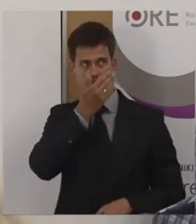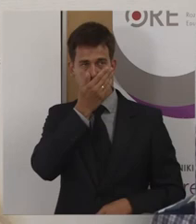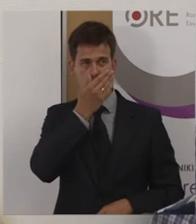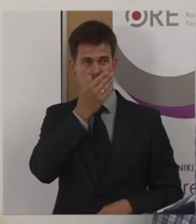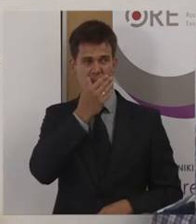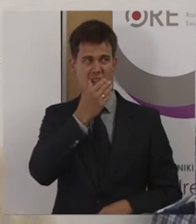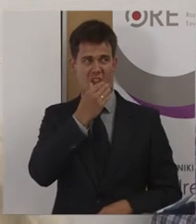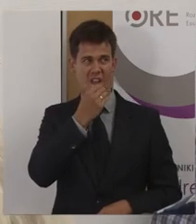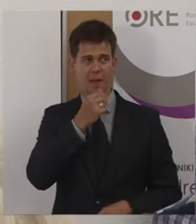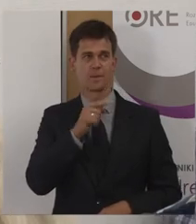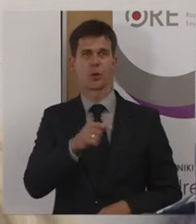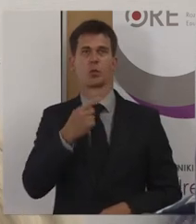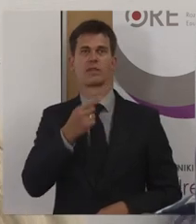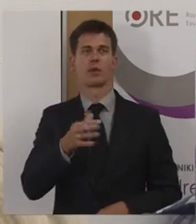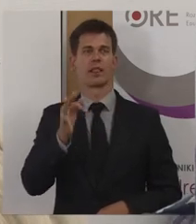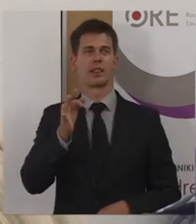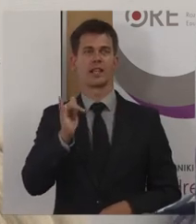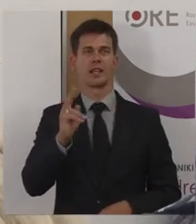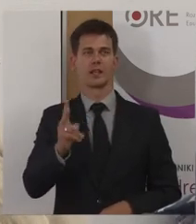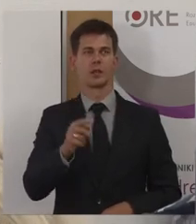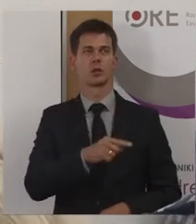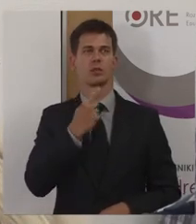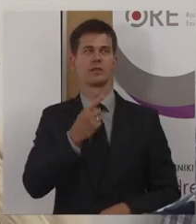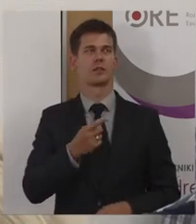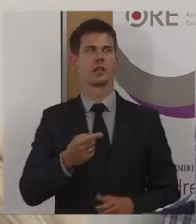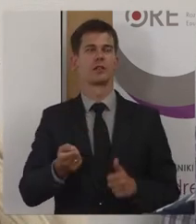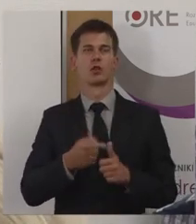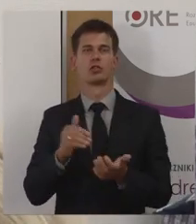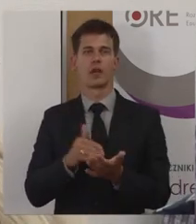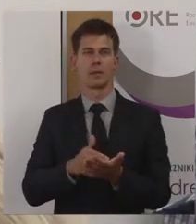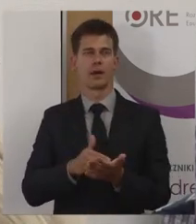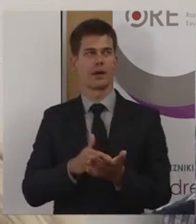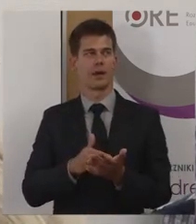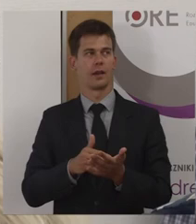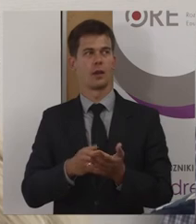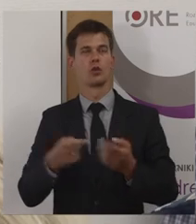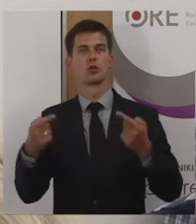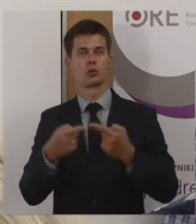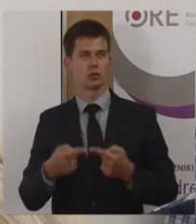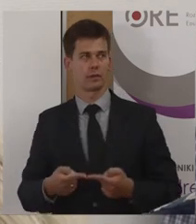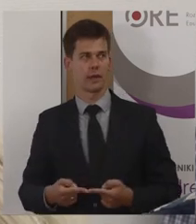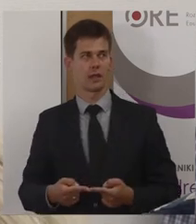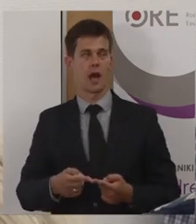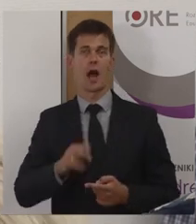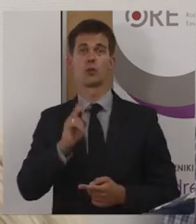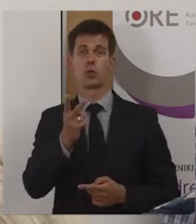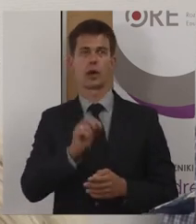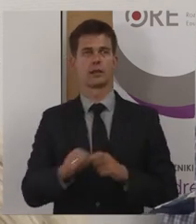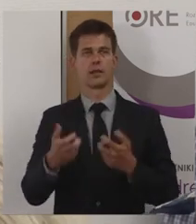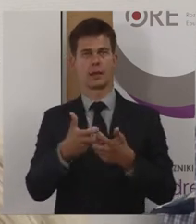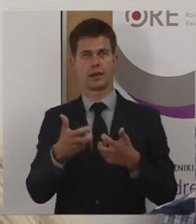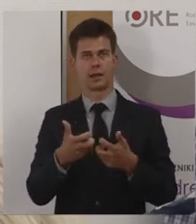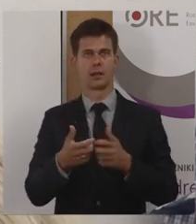o tej technologii TIC, tak? Czyli o treściach już rozmawialiśmy, o dostosowaniu, adaptacji, ale druga jest infrastruktura.